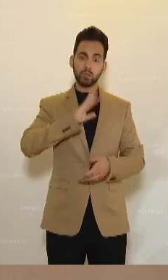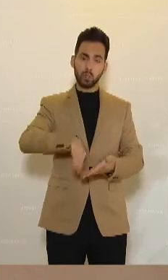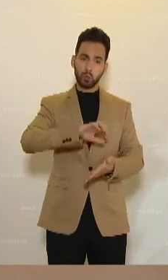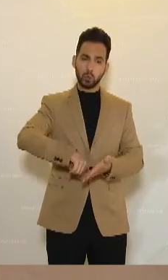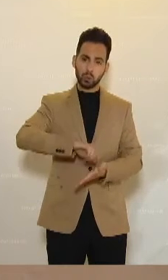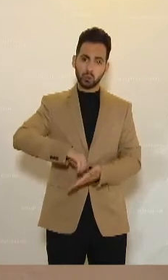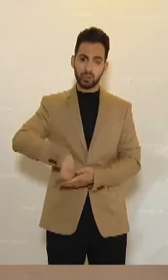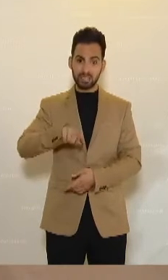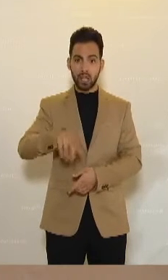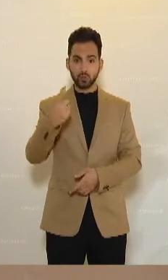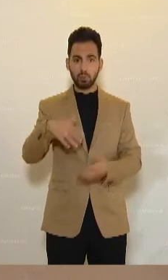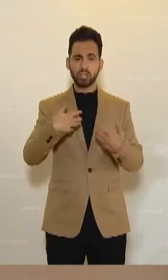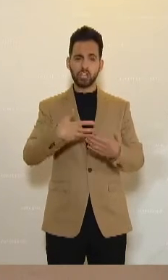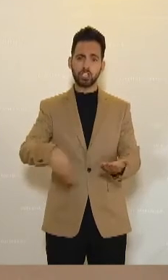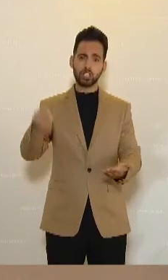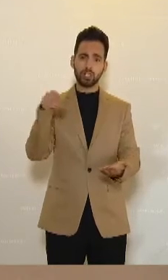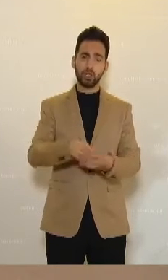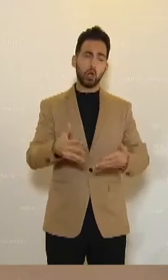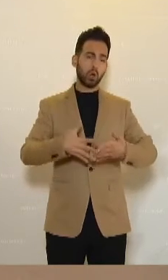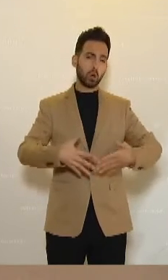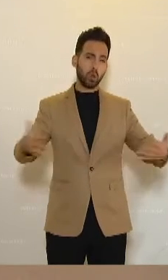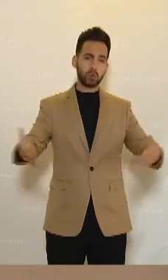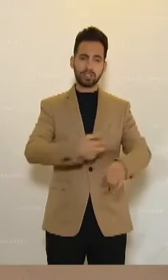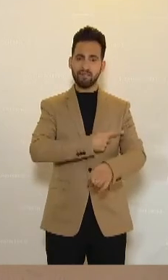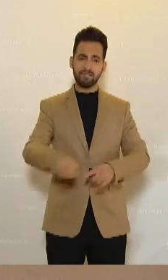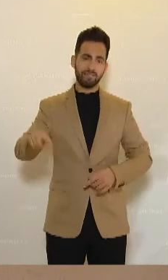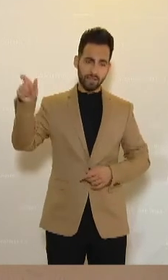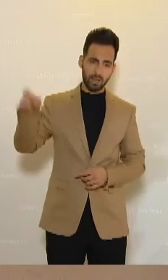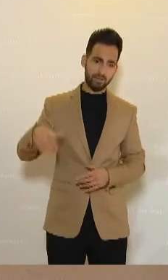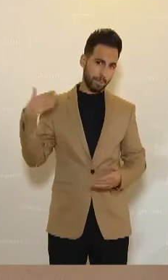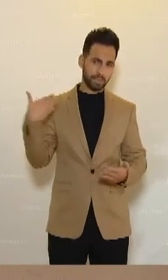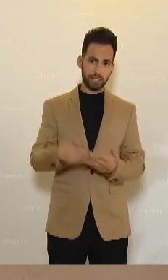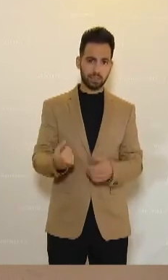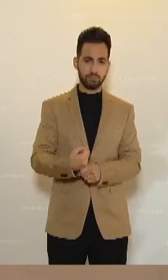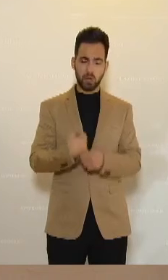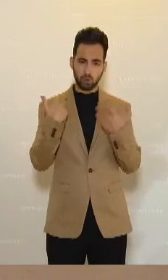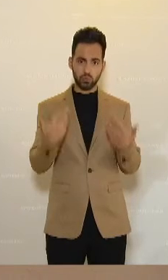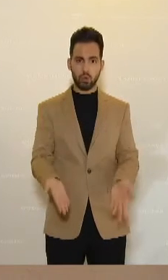eingehen, geschätzte Damen und Herren, als größter Fehler, den er gemacht hat.